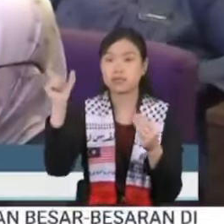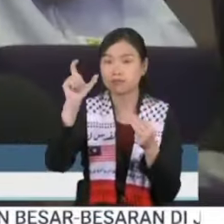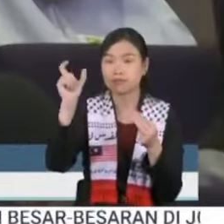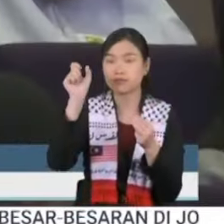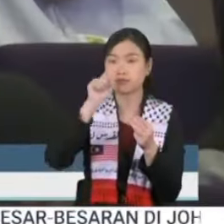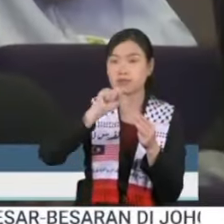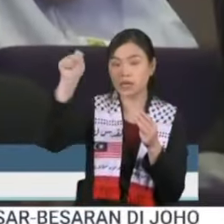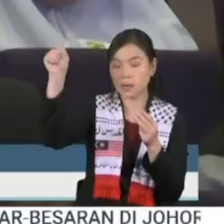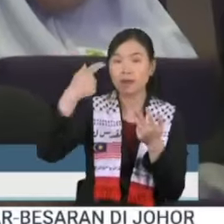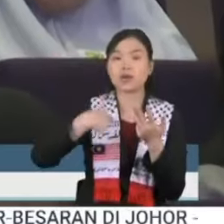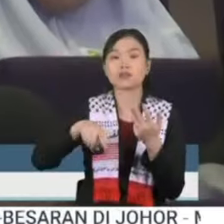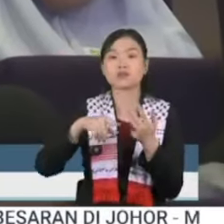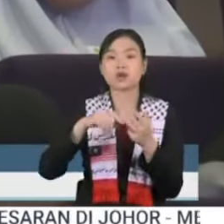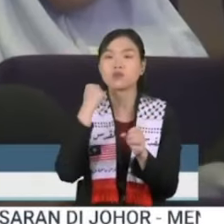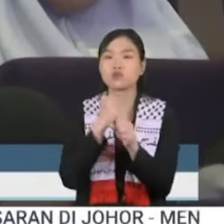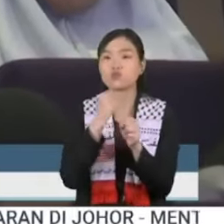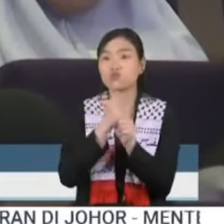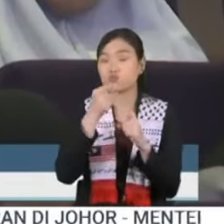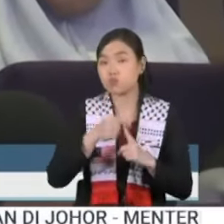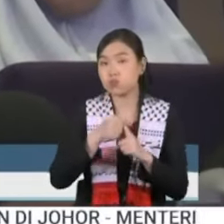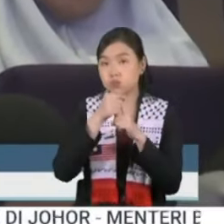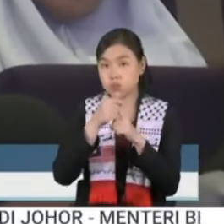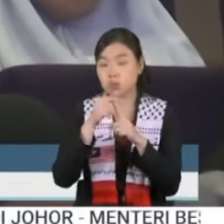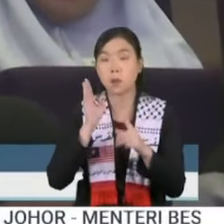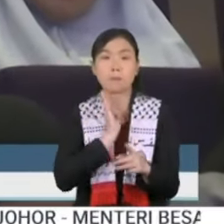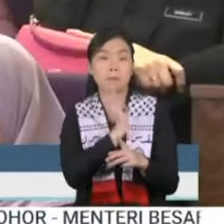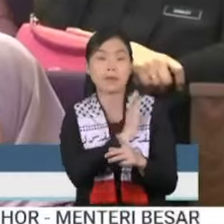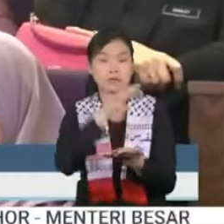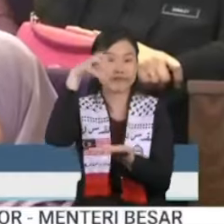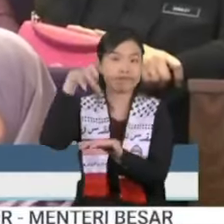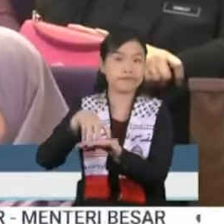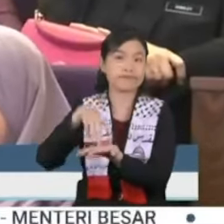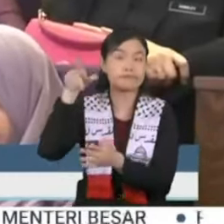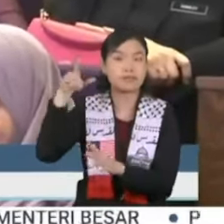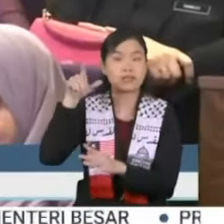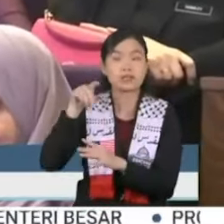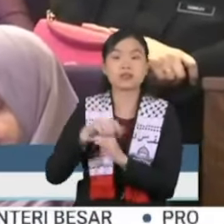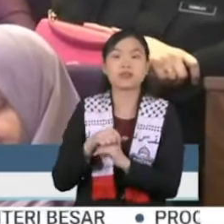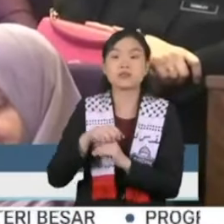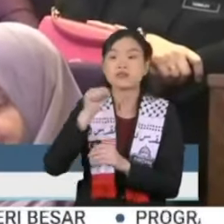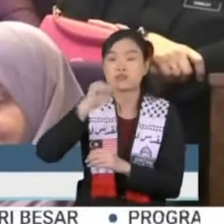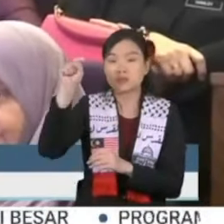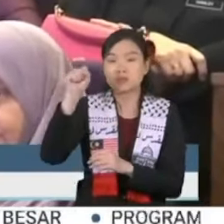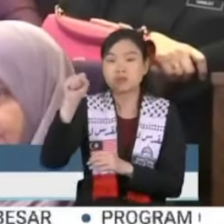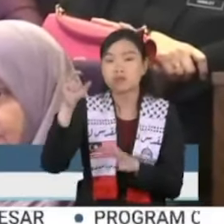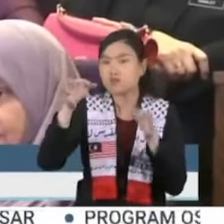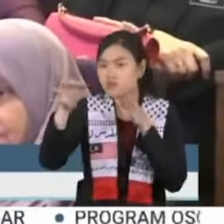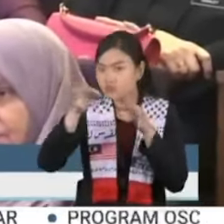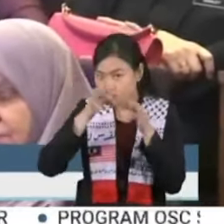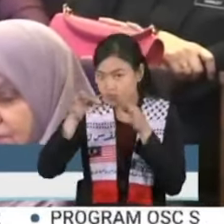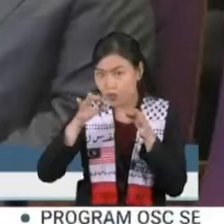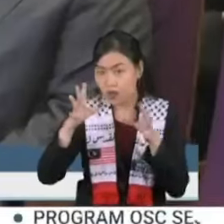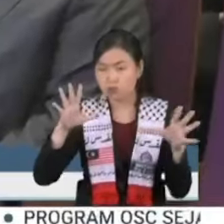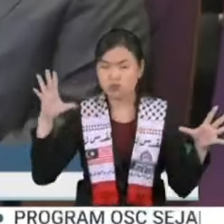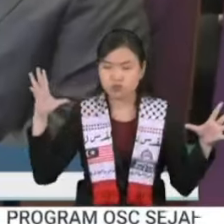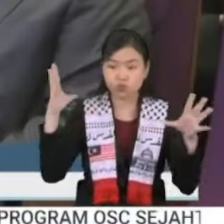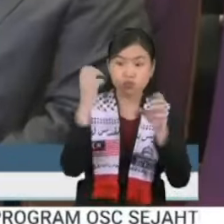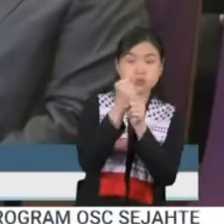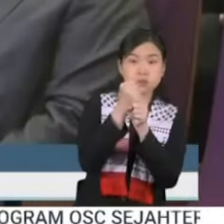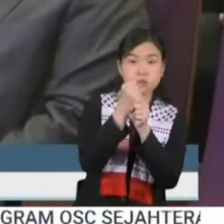Negeri, tugas-tugas khas serta Perbadanan Baitulmal Negeri Sabah. Jelasnya, pembangunan portal yang bersepadu